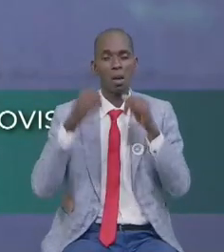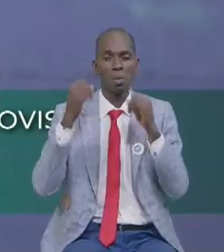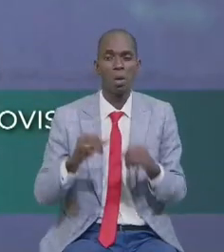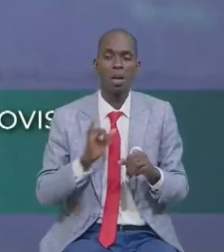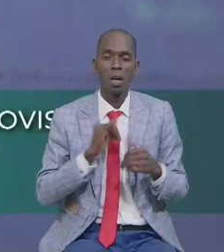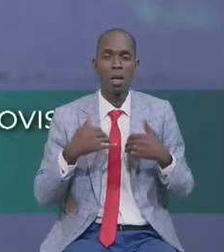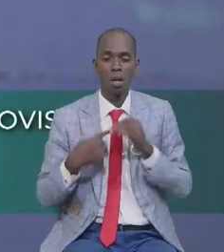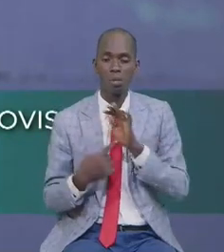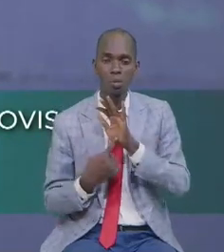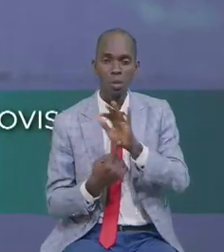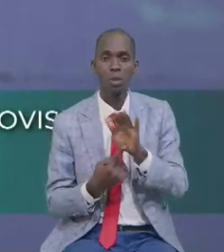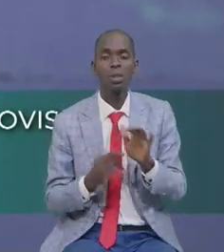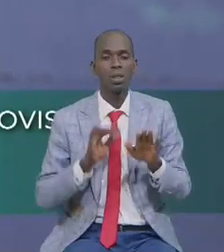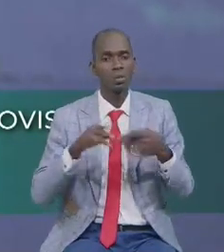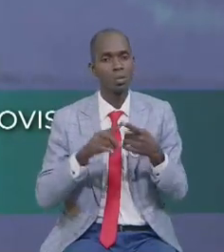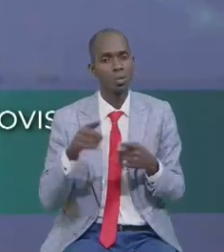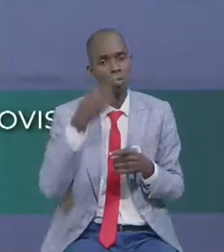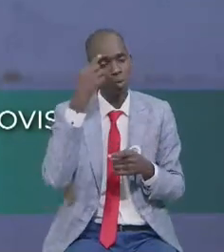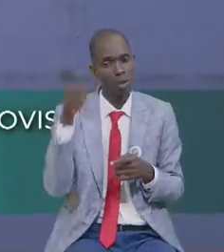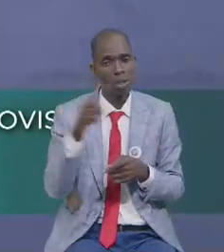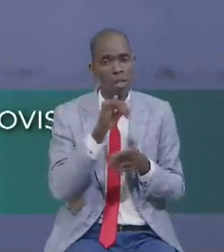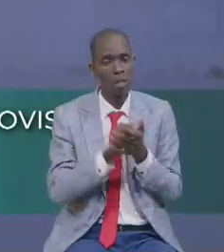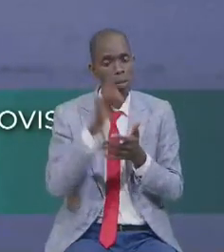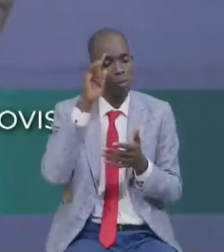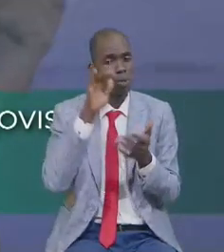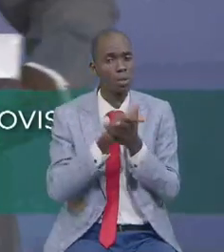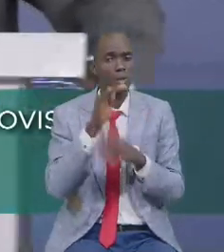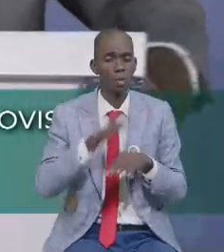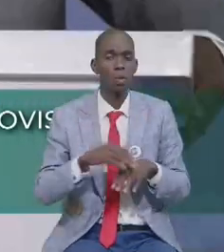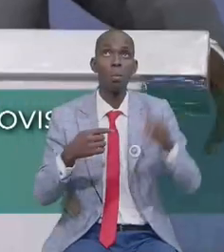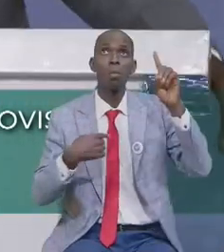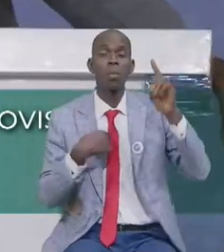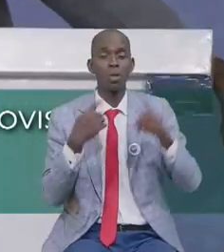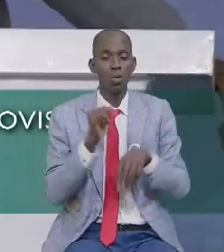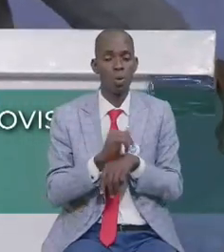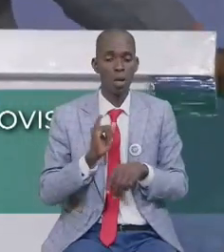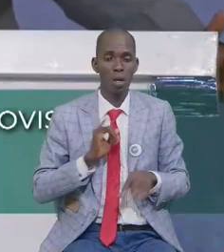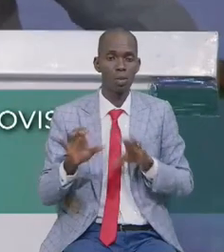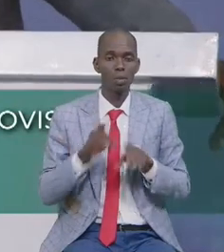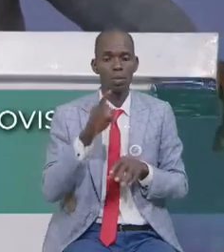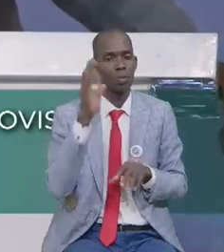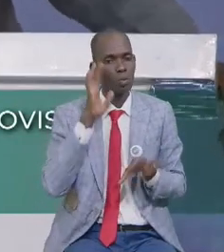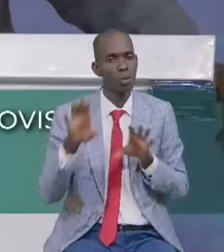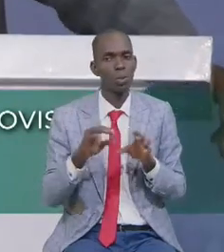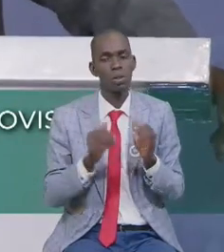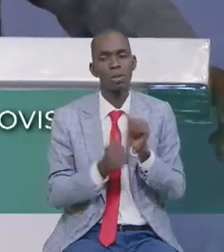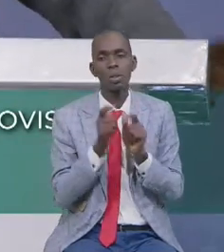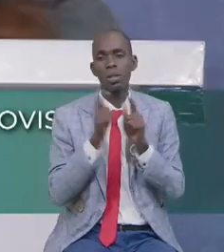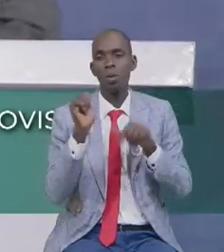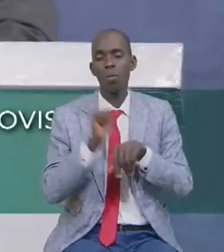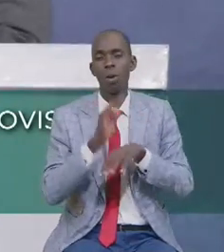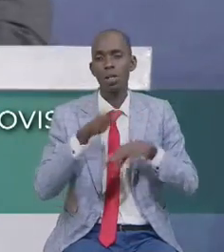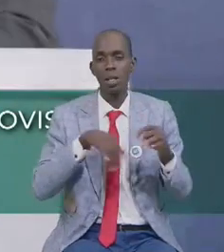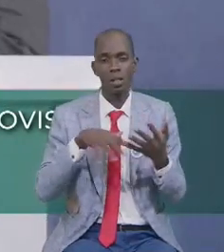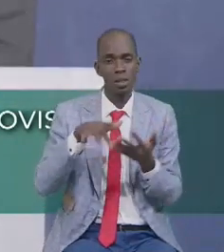donner cela. Celui qui croit en moi, les œuvres que je fais, il en fera de plus grandes, parce que je m'en vais